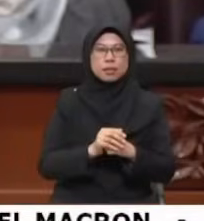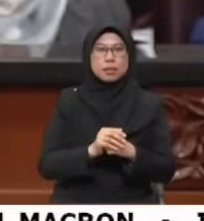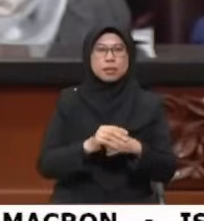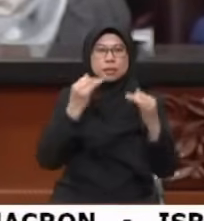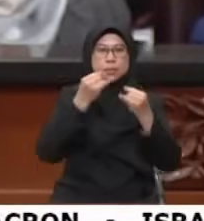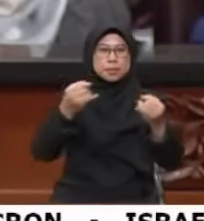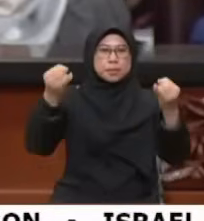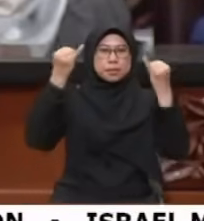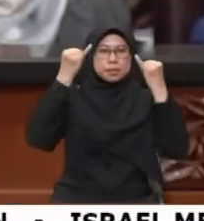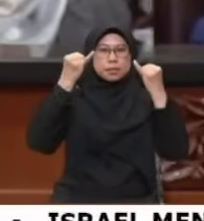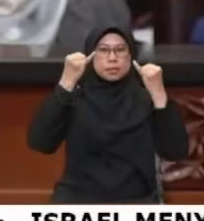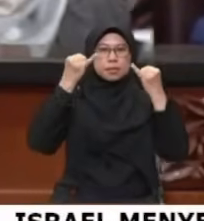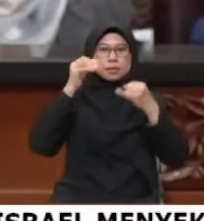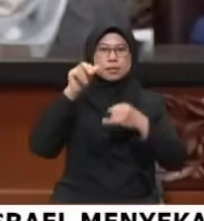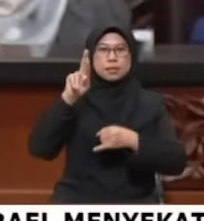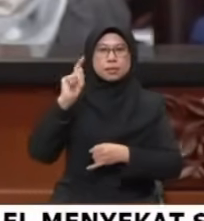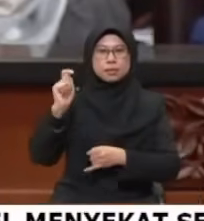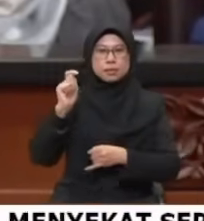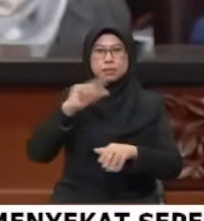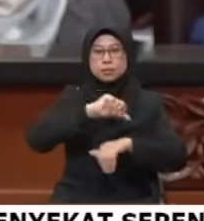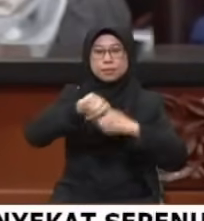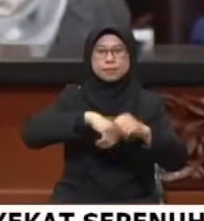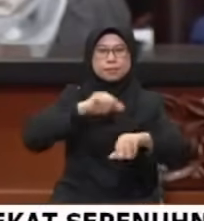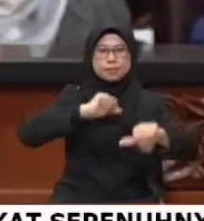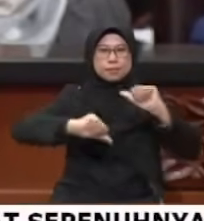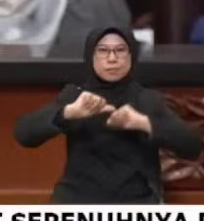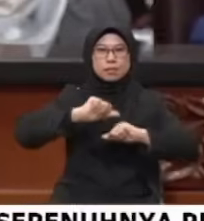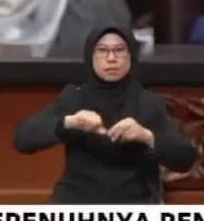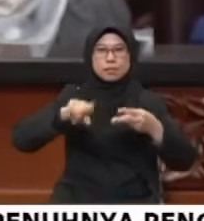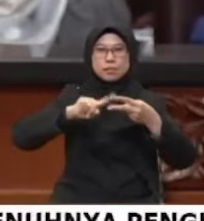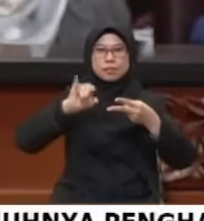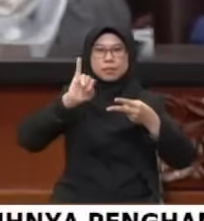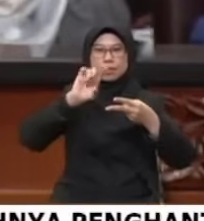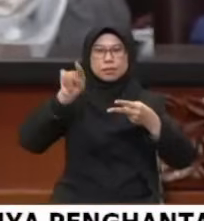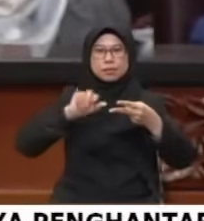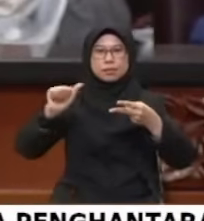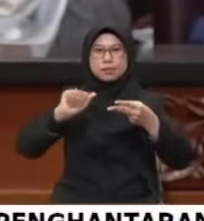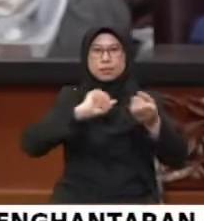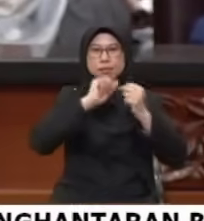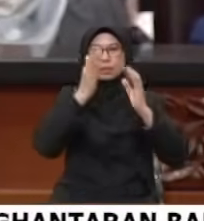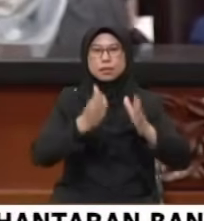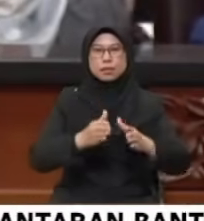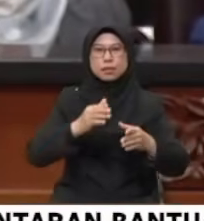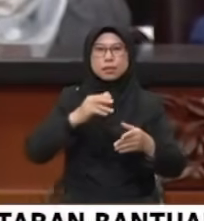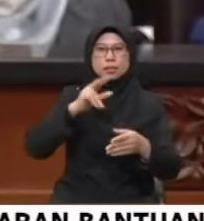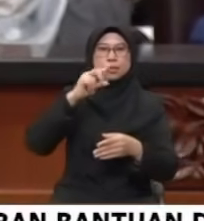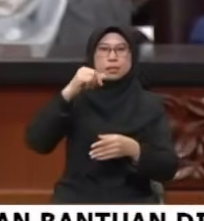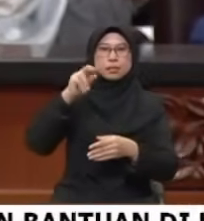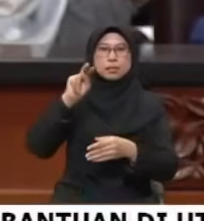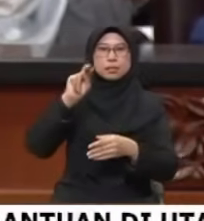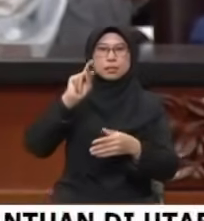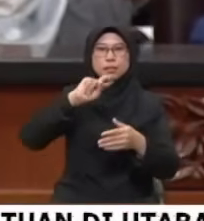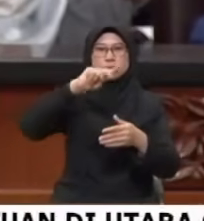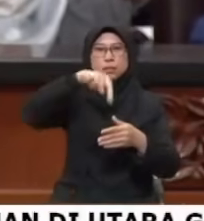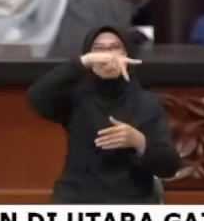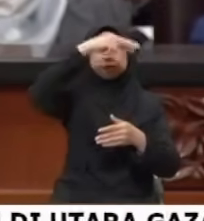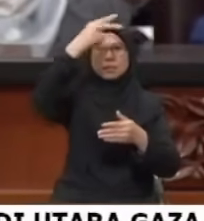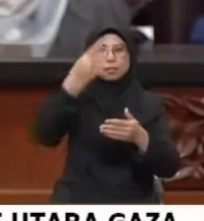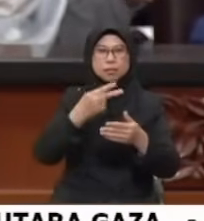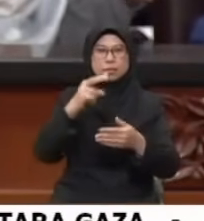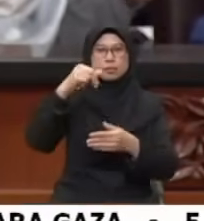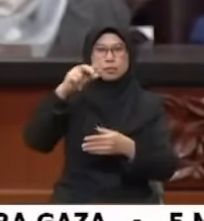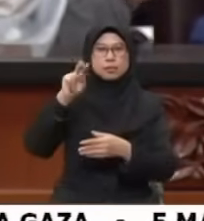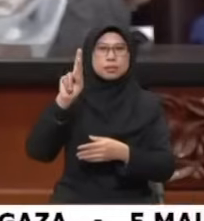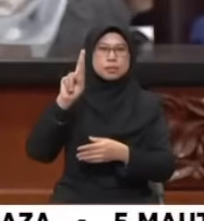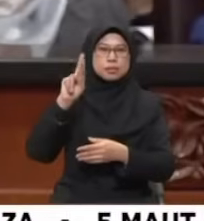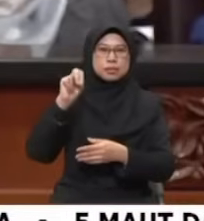arts and social science nombor dua Iza binti amzan atlet Jim Rama dan Beliau pernah mewakili Malaysia ke